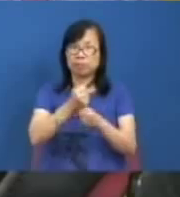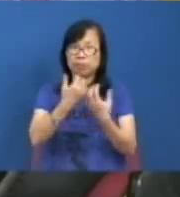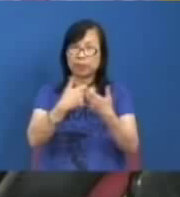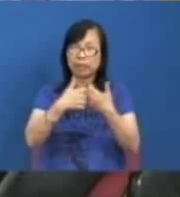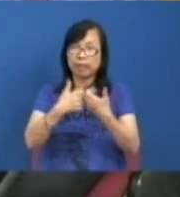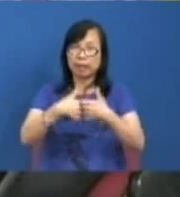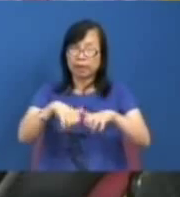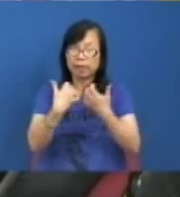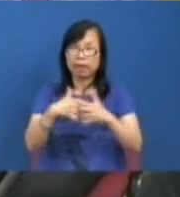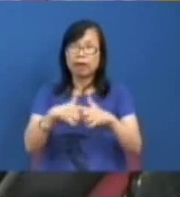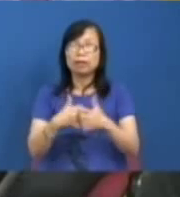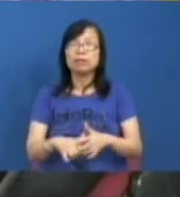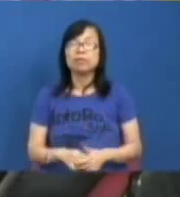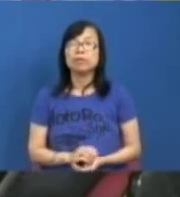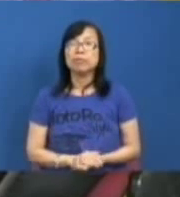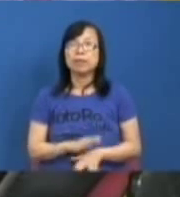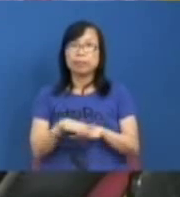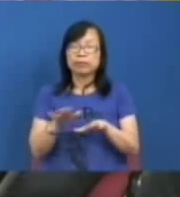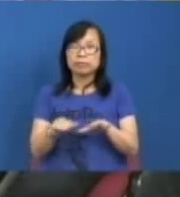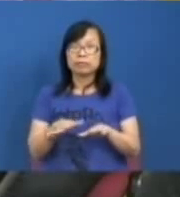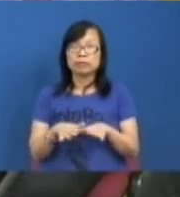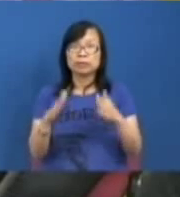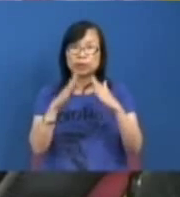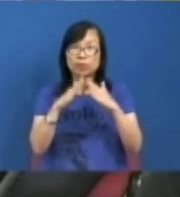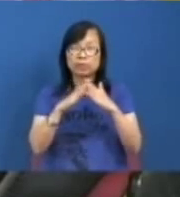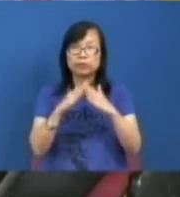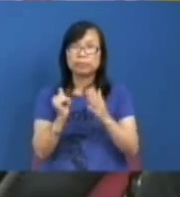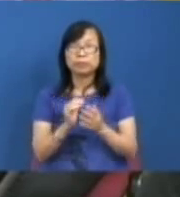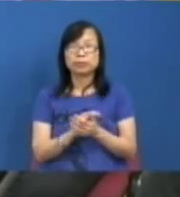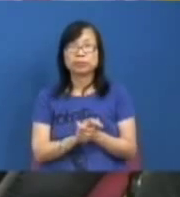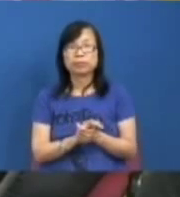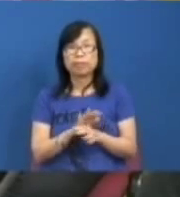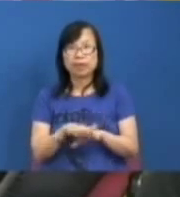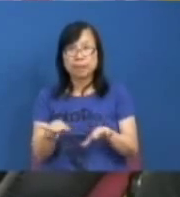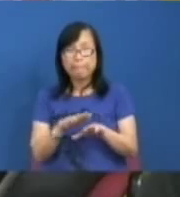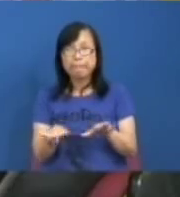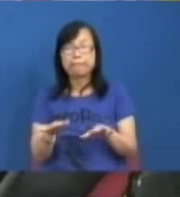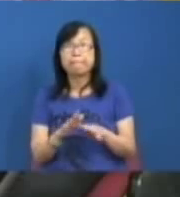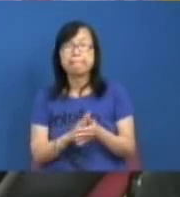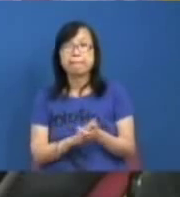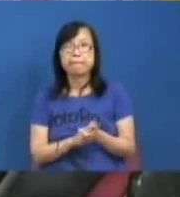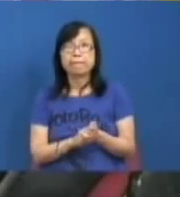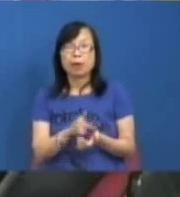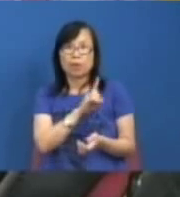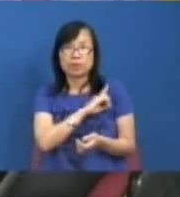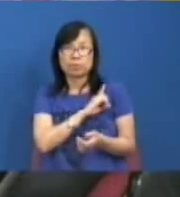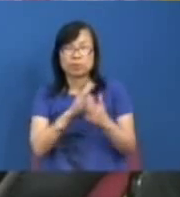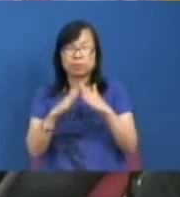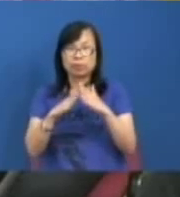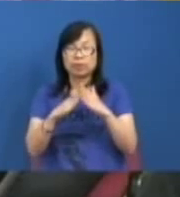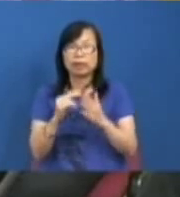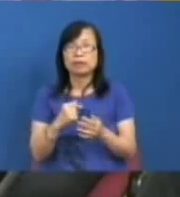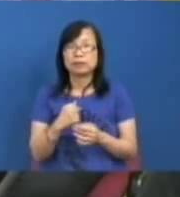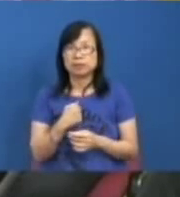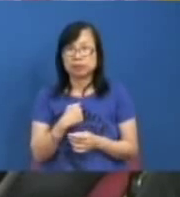製冷嗰個 motor， 但如果你一般咧住户啦，或者一般自己嘅屋企咧，係可